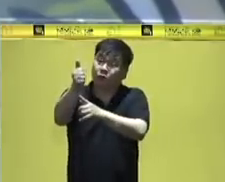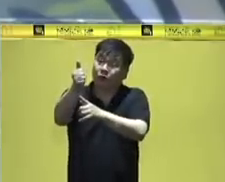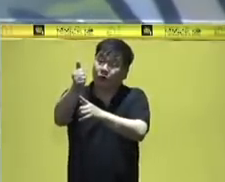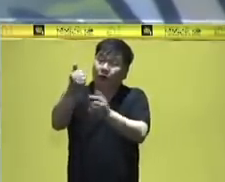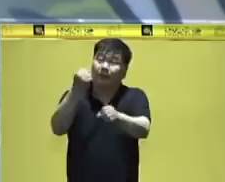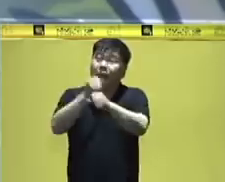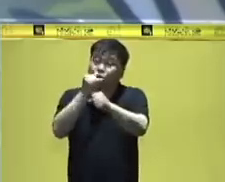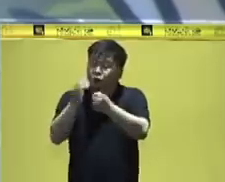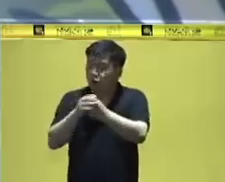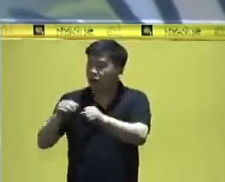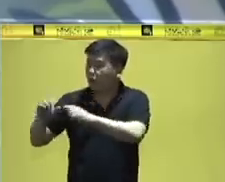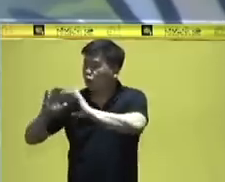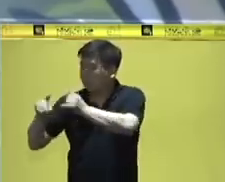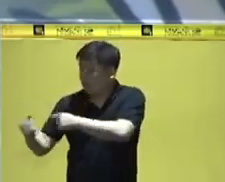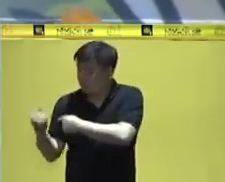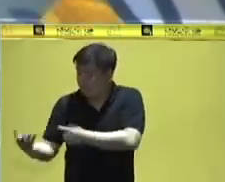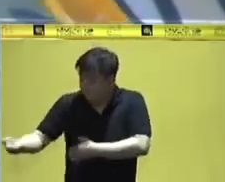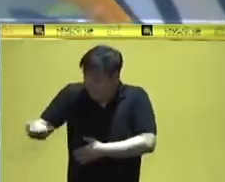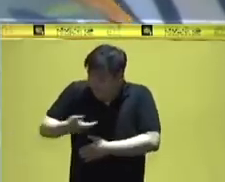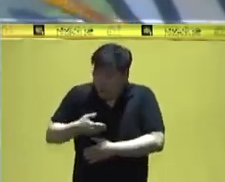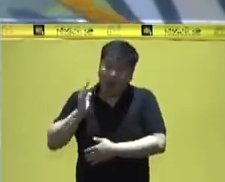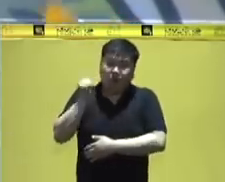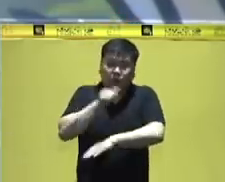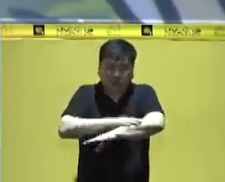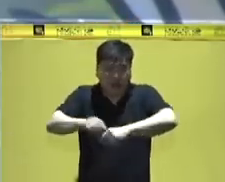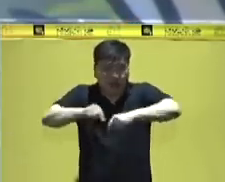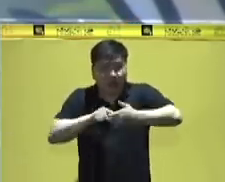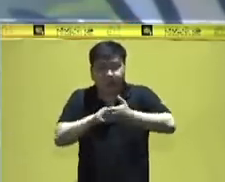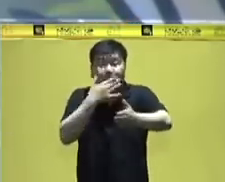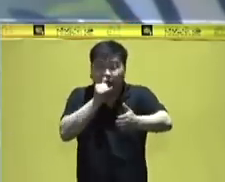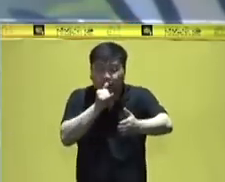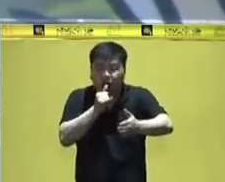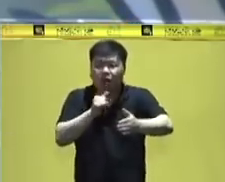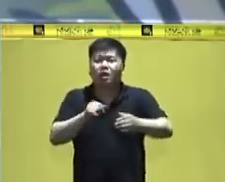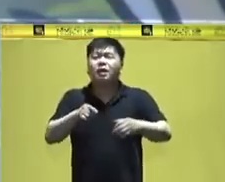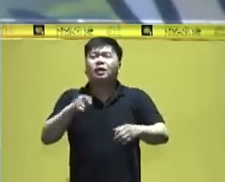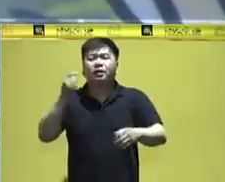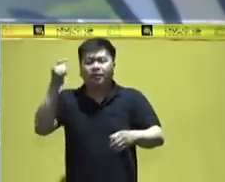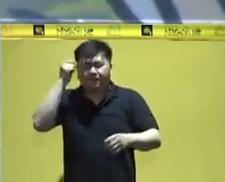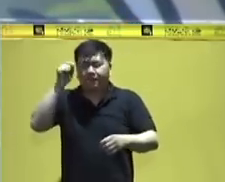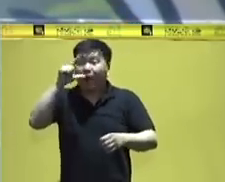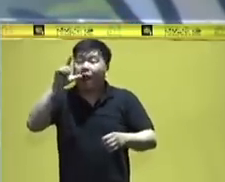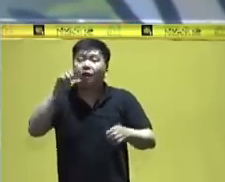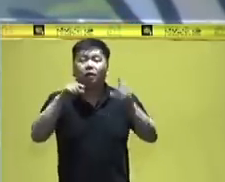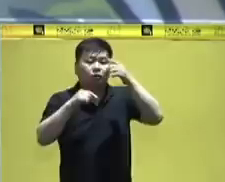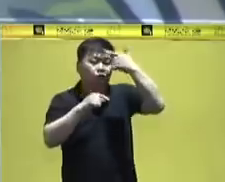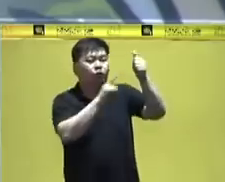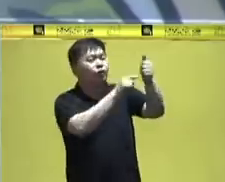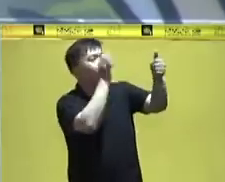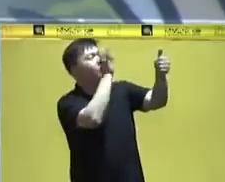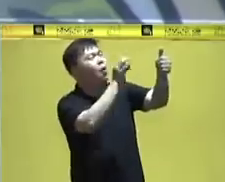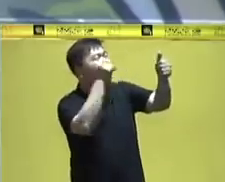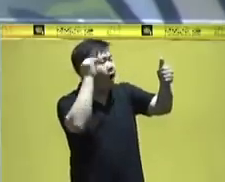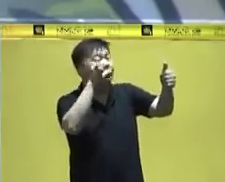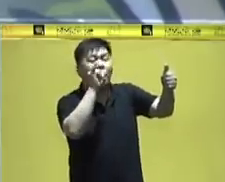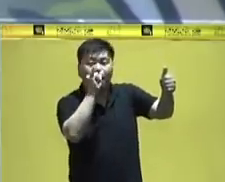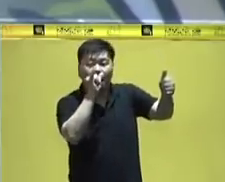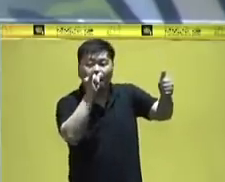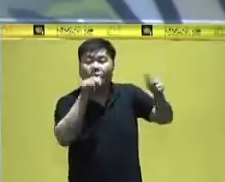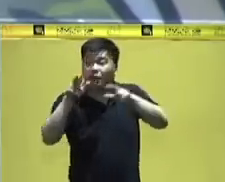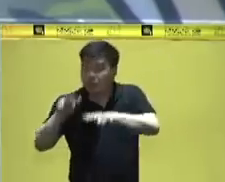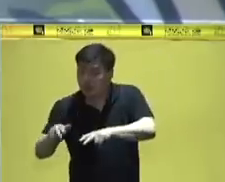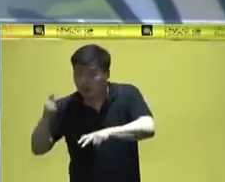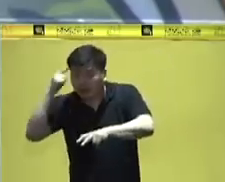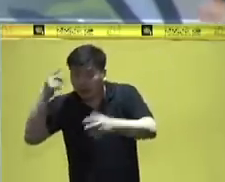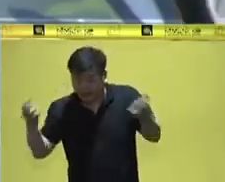결국은 좋은 정치를 하게 되는 거 아닌가. 예. 그걸 제가 노무현 대통령 모시면서 이 자리에 있으면서 두 순간을 갖다가 조합하면서